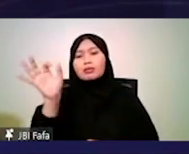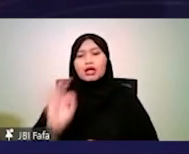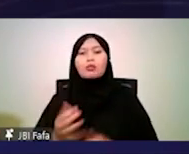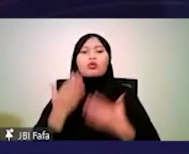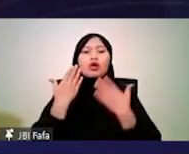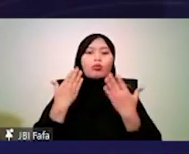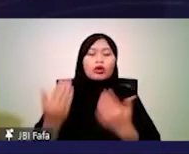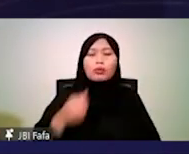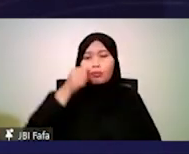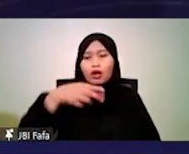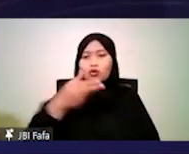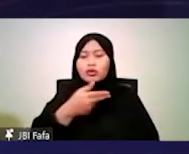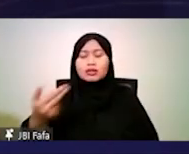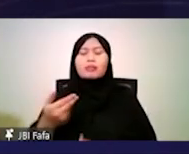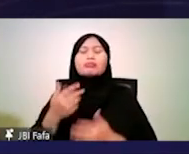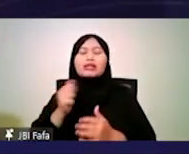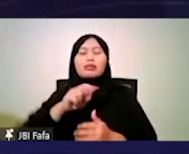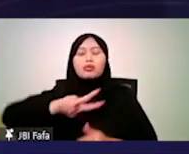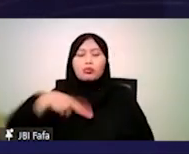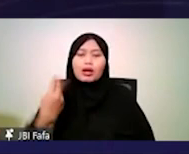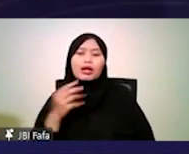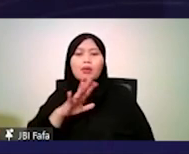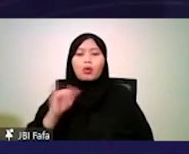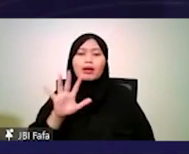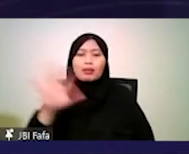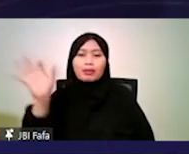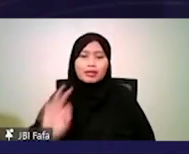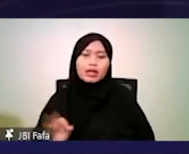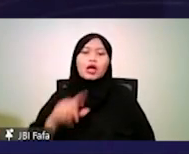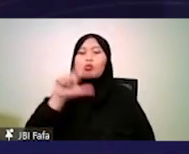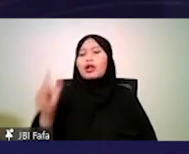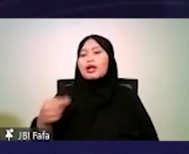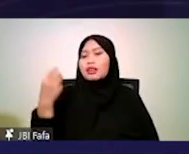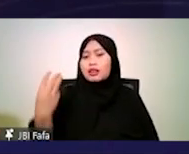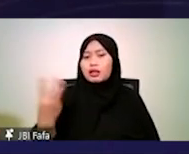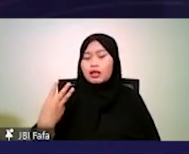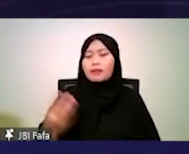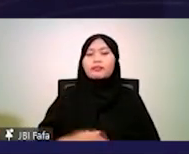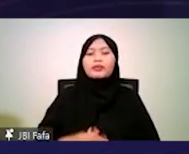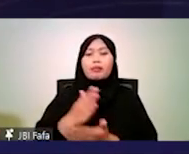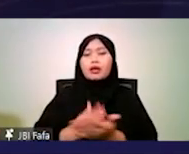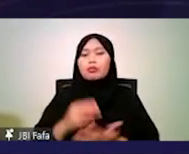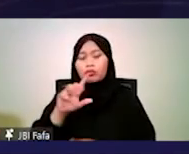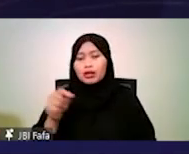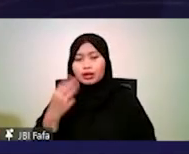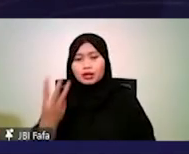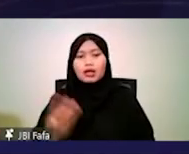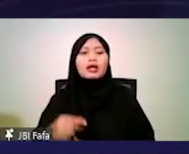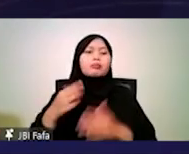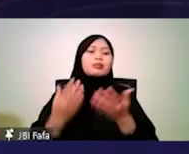Nesa menjadi lima setengah persen ditiru RAM 3 pertimbangan itu sebagai dasar Oleh karena itu